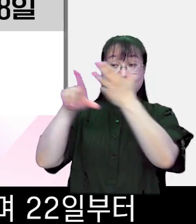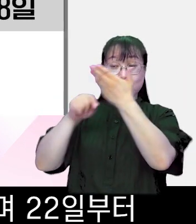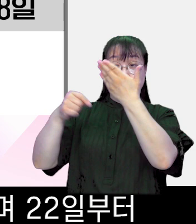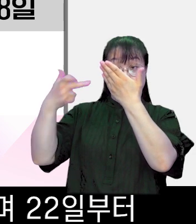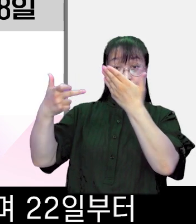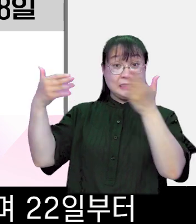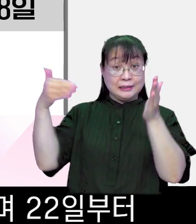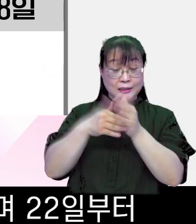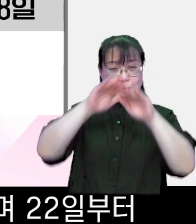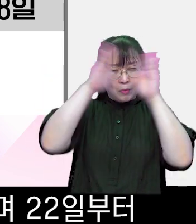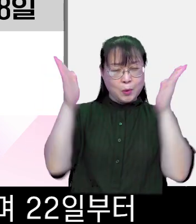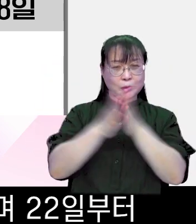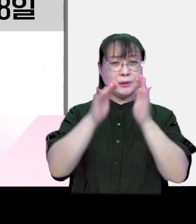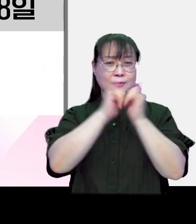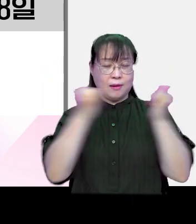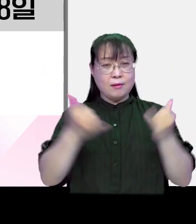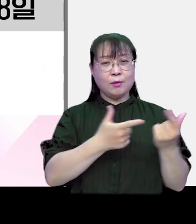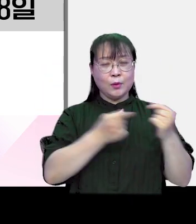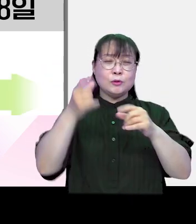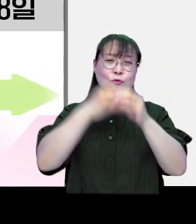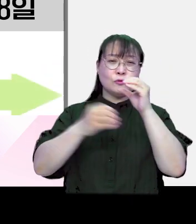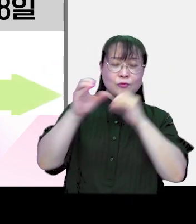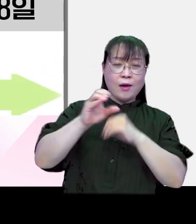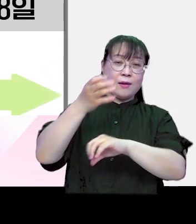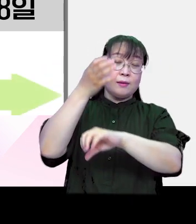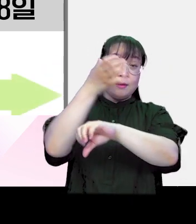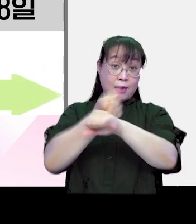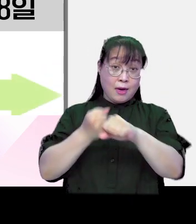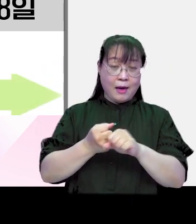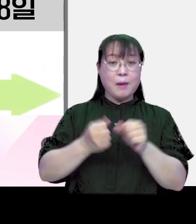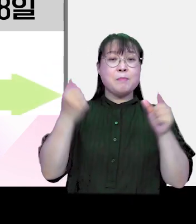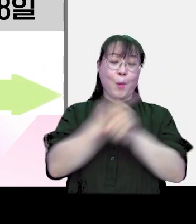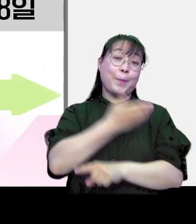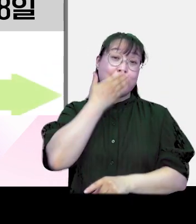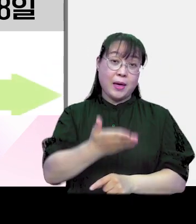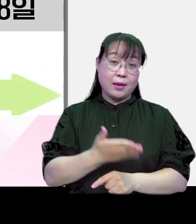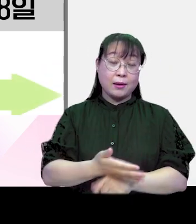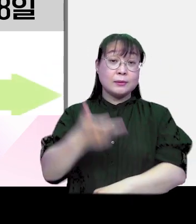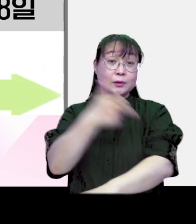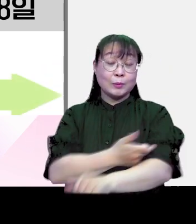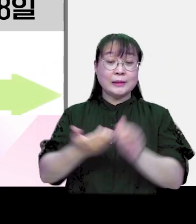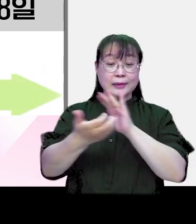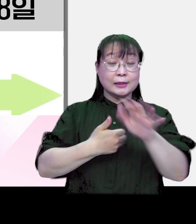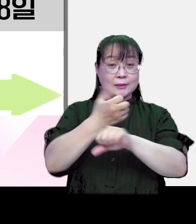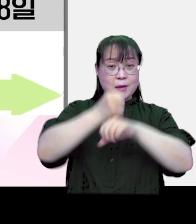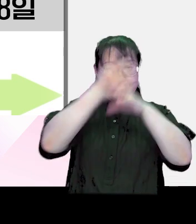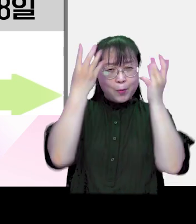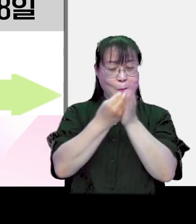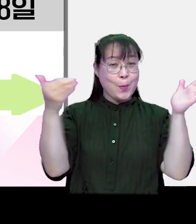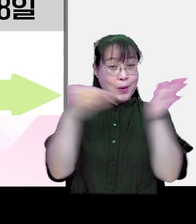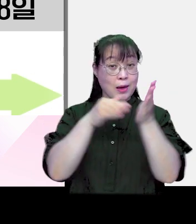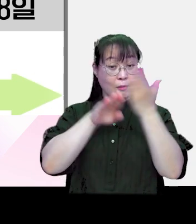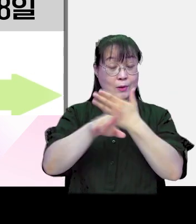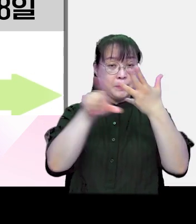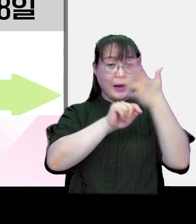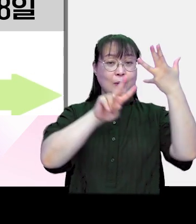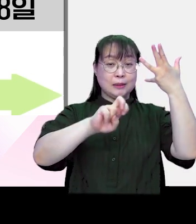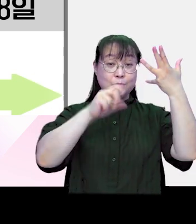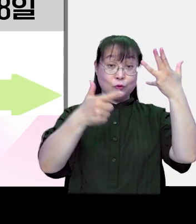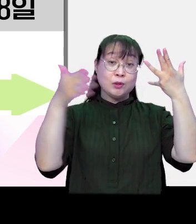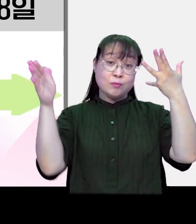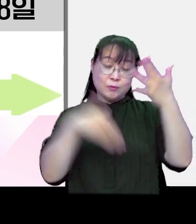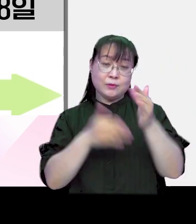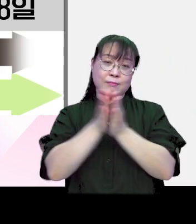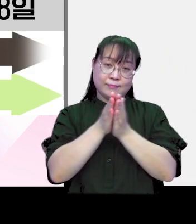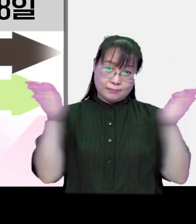이뤄지며 22일부터 9월 17일까지는 모든 대상자가 추가 예약 및 변경을 할 수 있습니다. 접종은 사전